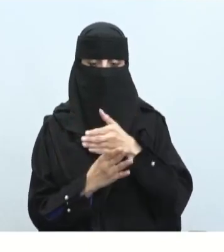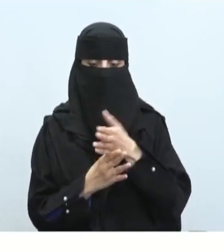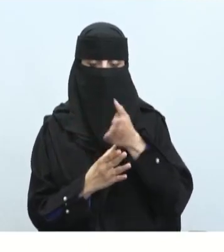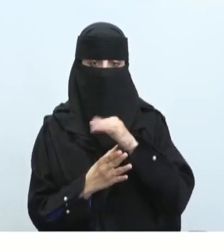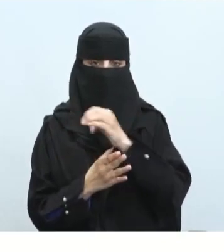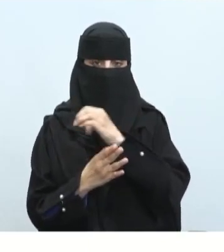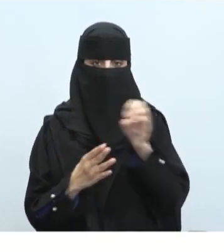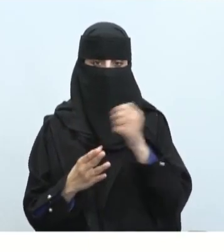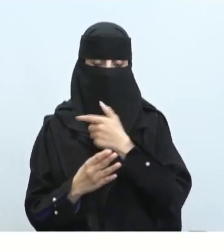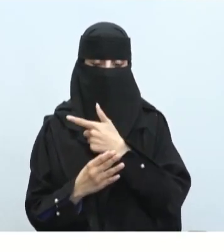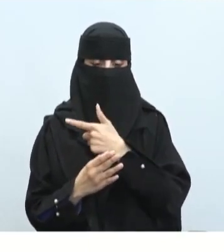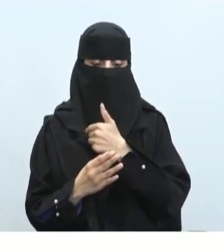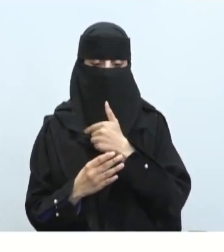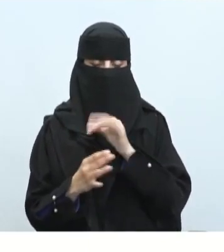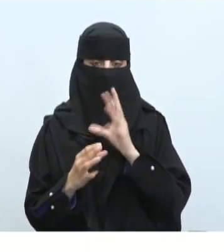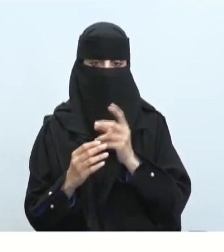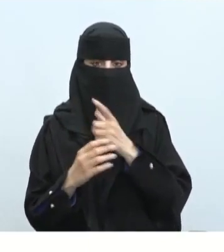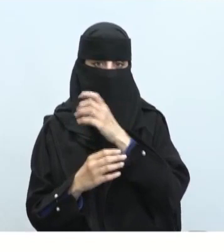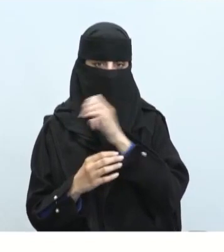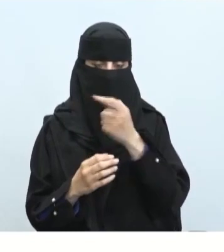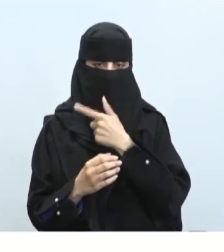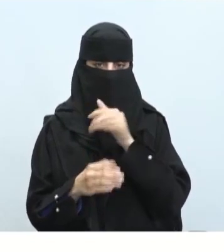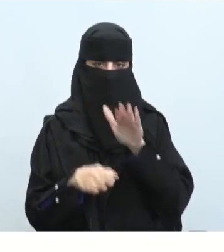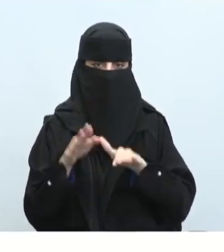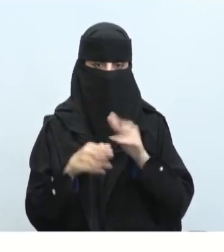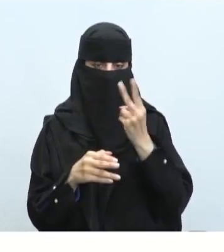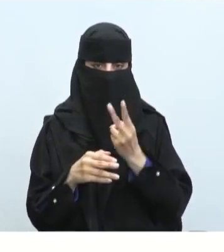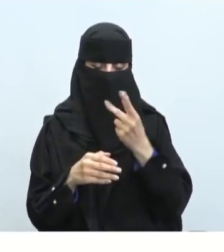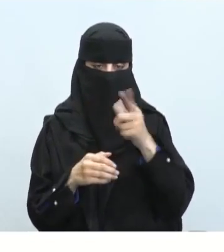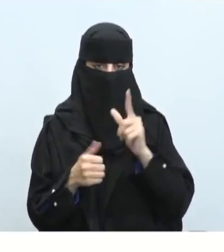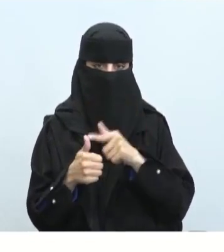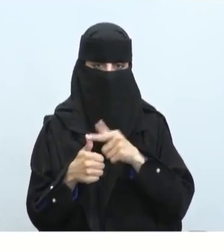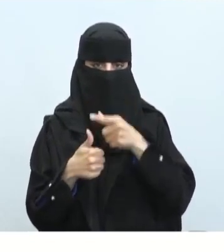تدخل على الجمله الاسميه المكونه من